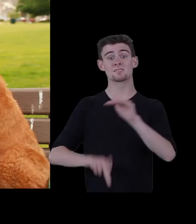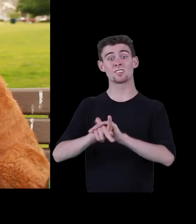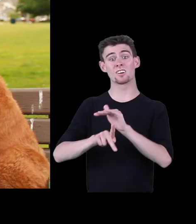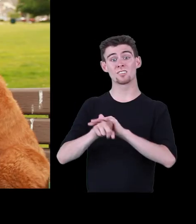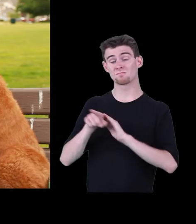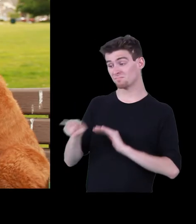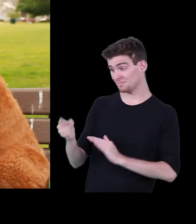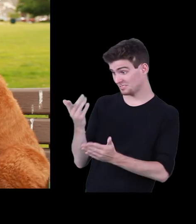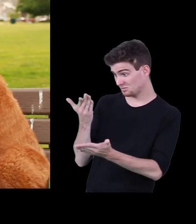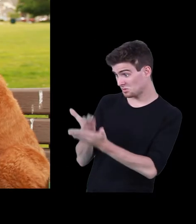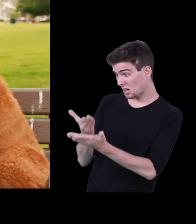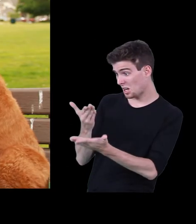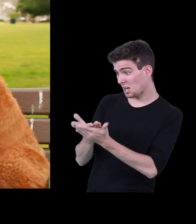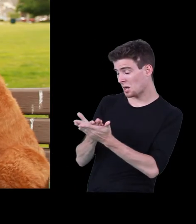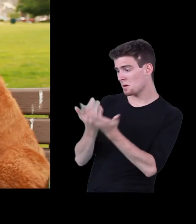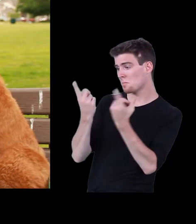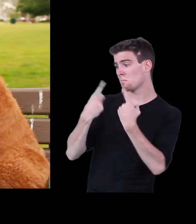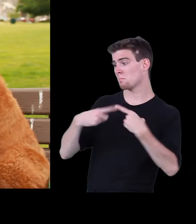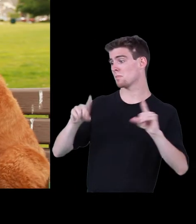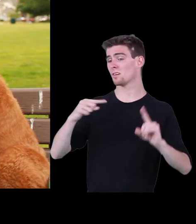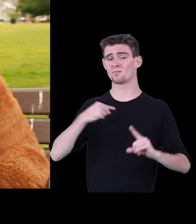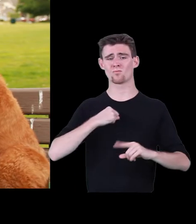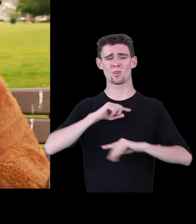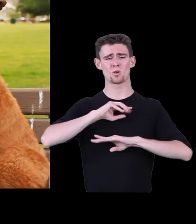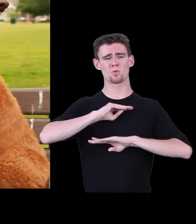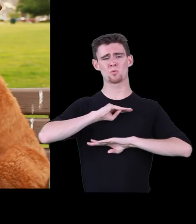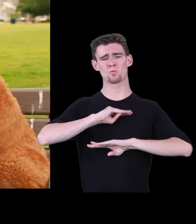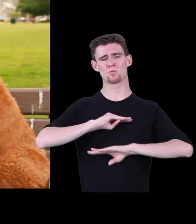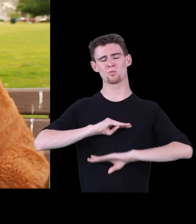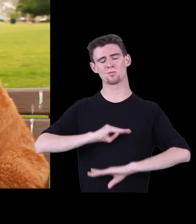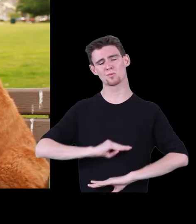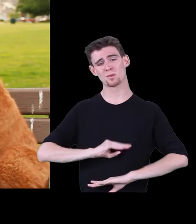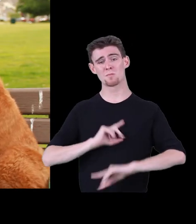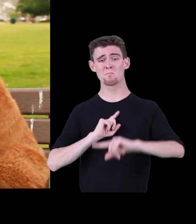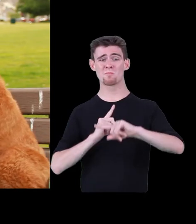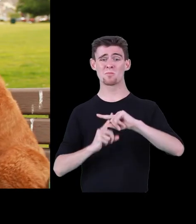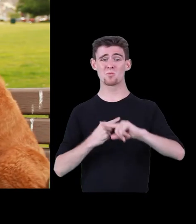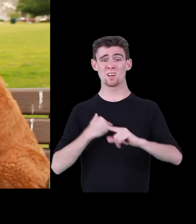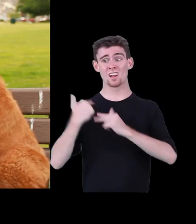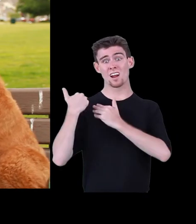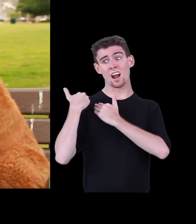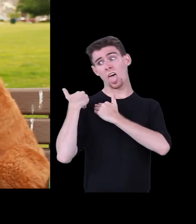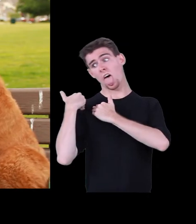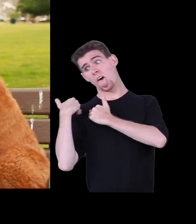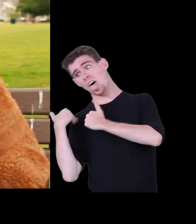Quand il a été au Centre Jules Léger, pour moi, c'était